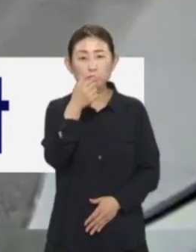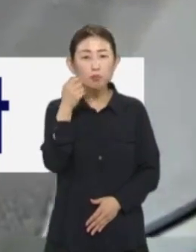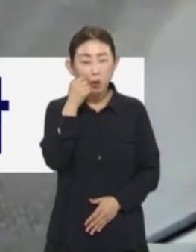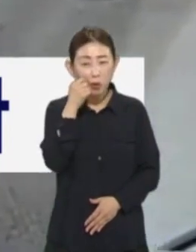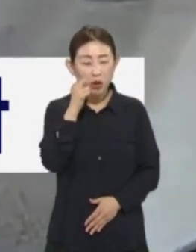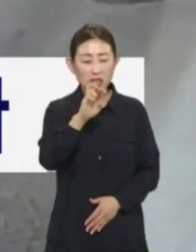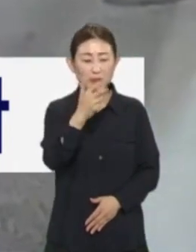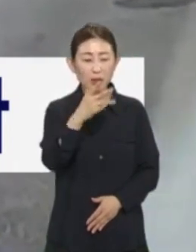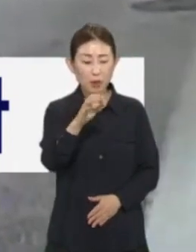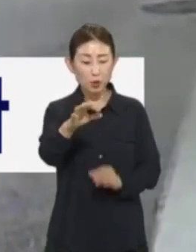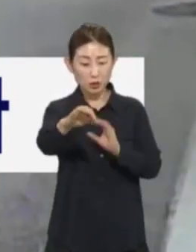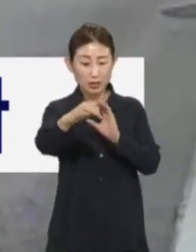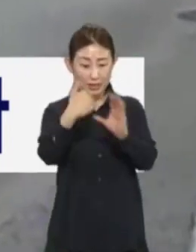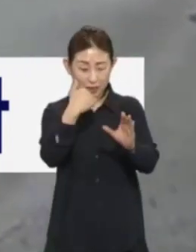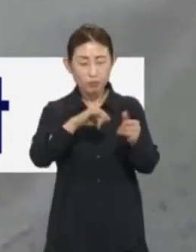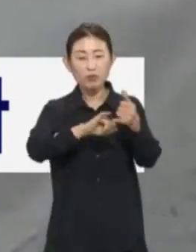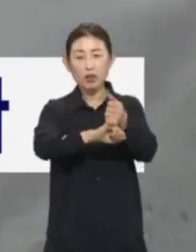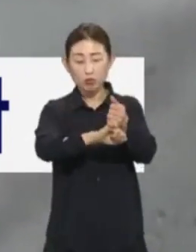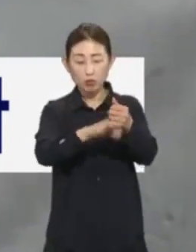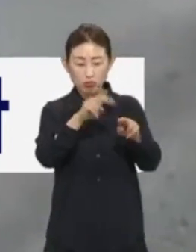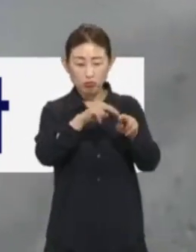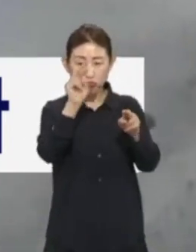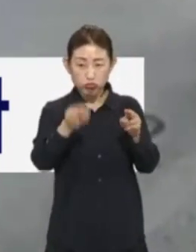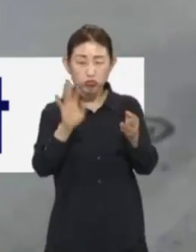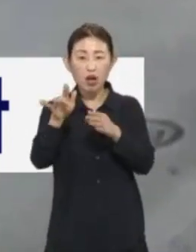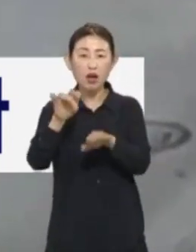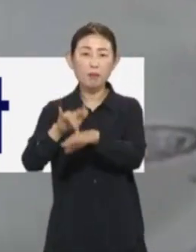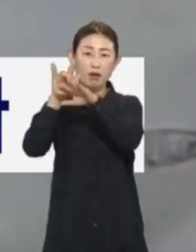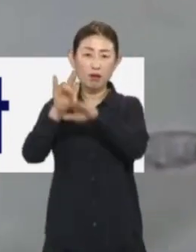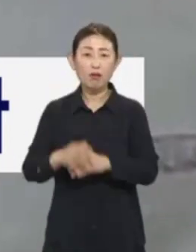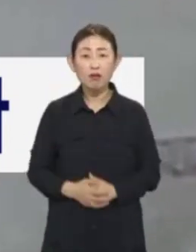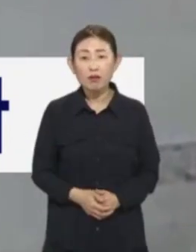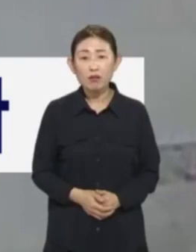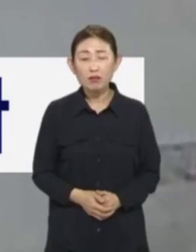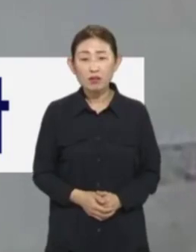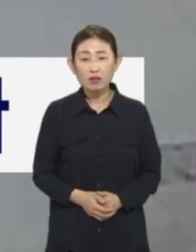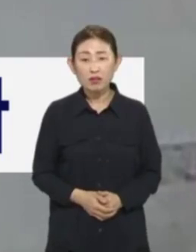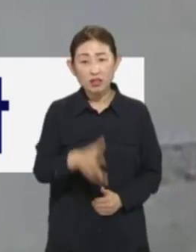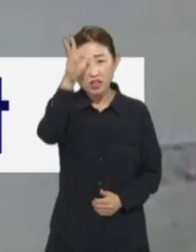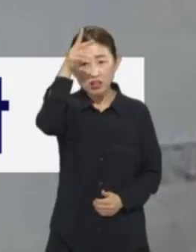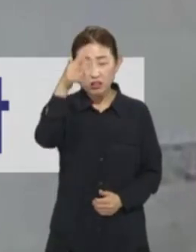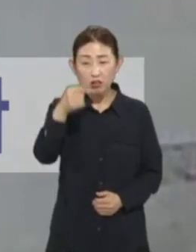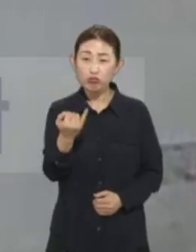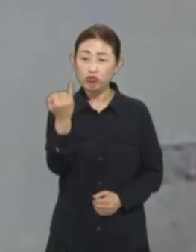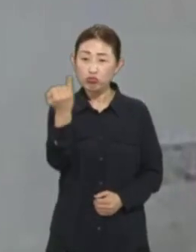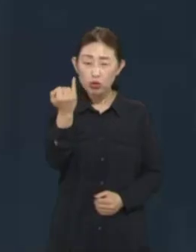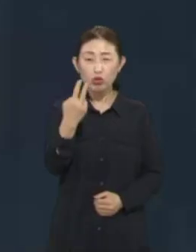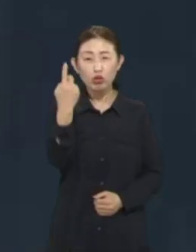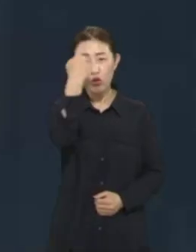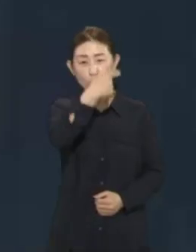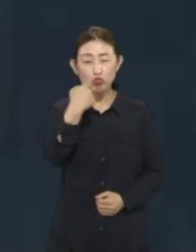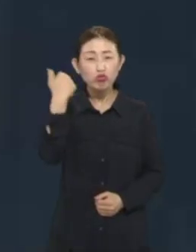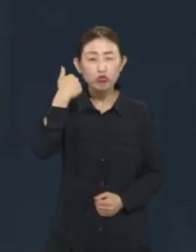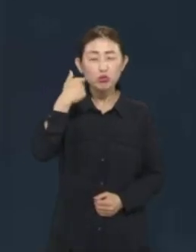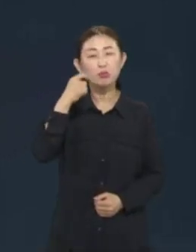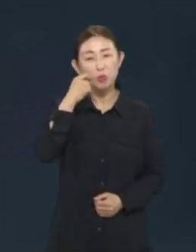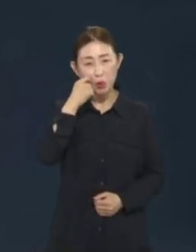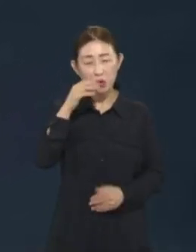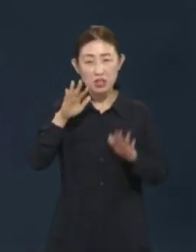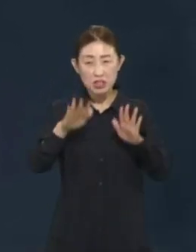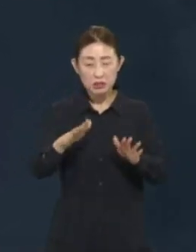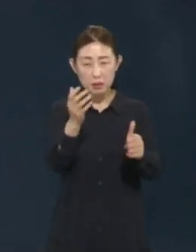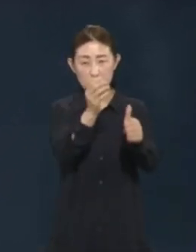요금 28만 원을 송금해준다며 내린 뒤 잠적했습니다. 경찰은 아직 범인이 특정되지 않았고 검거하는 대로